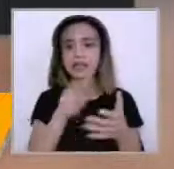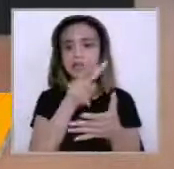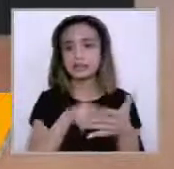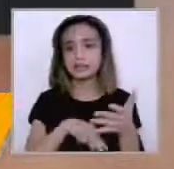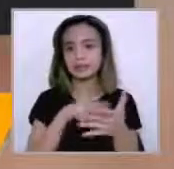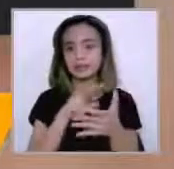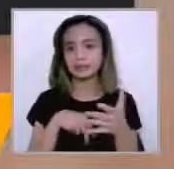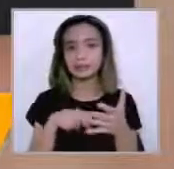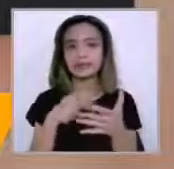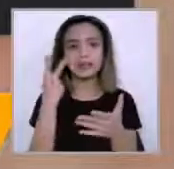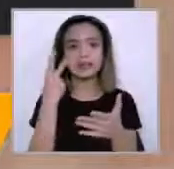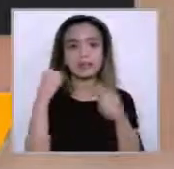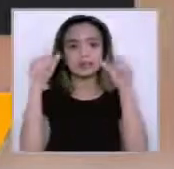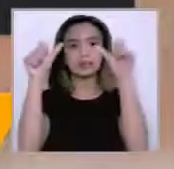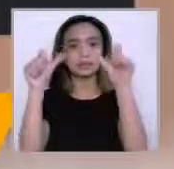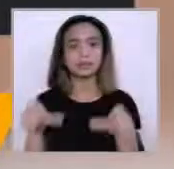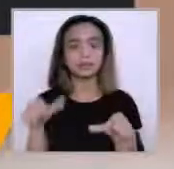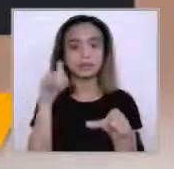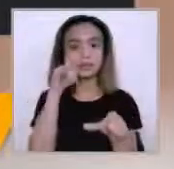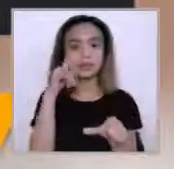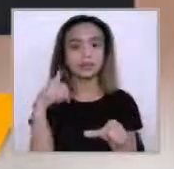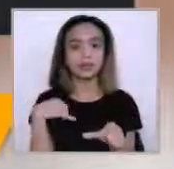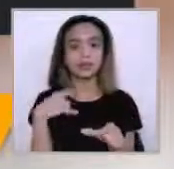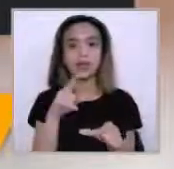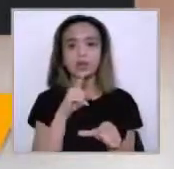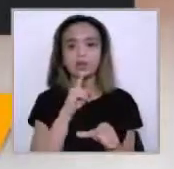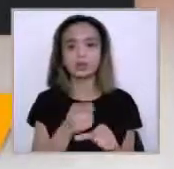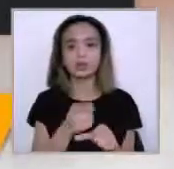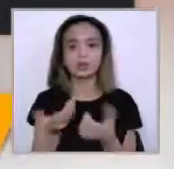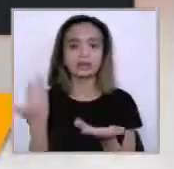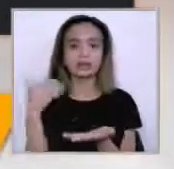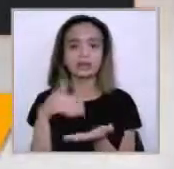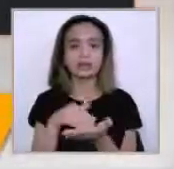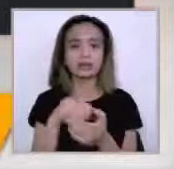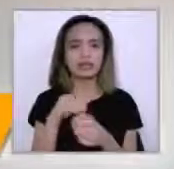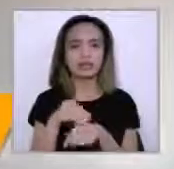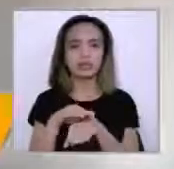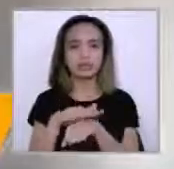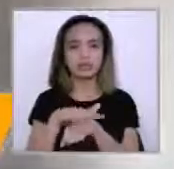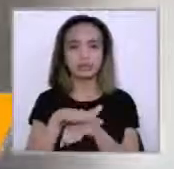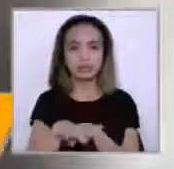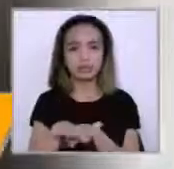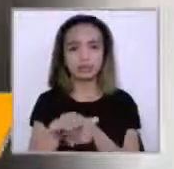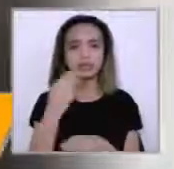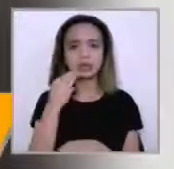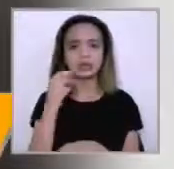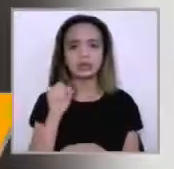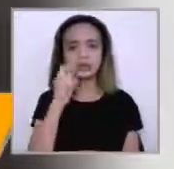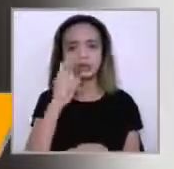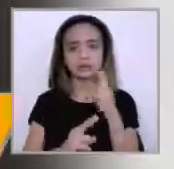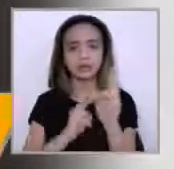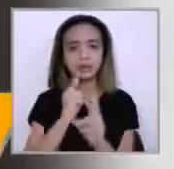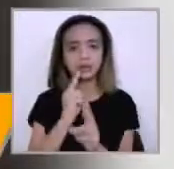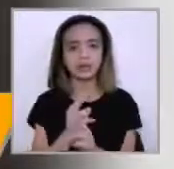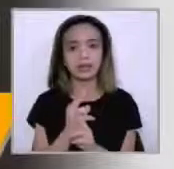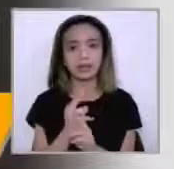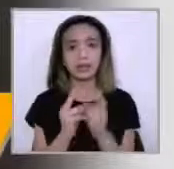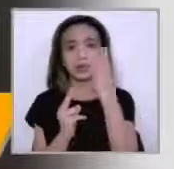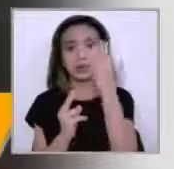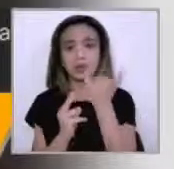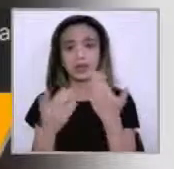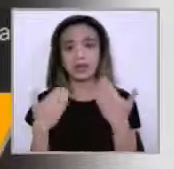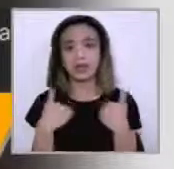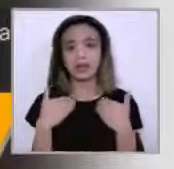of pageantry kahapon na tila apektado na naman ng COVID-19 ang Miss Universe. Dahil kasi sa